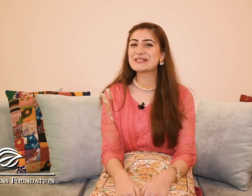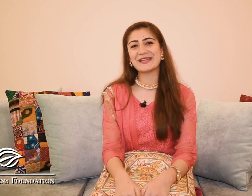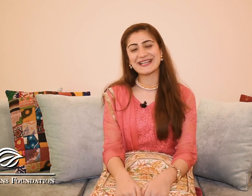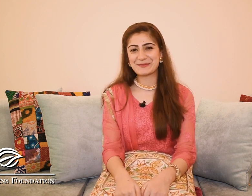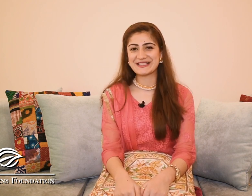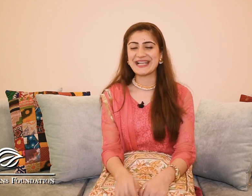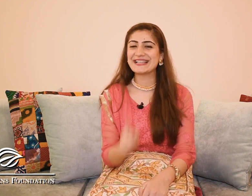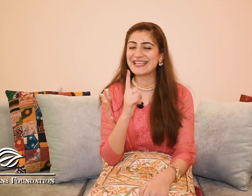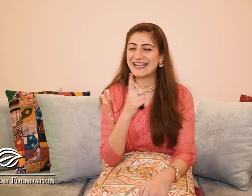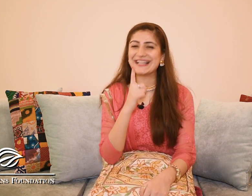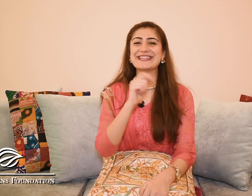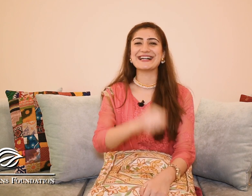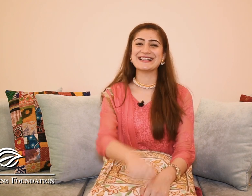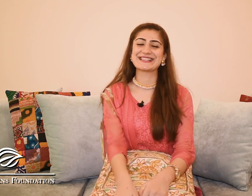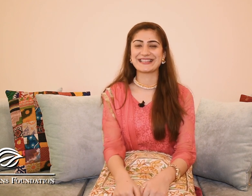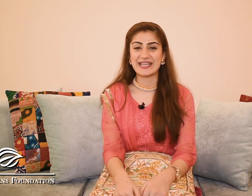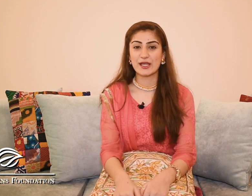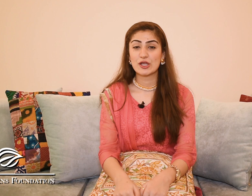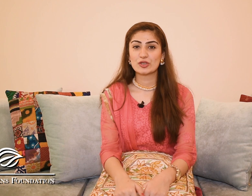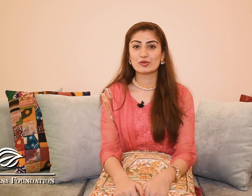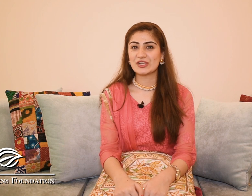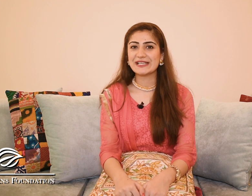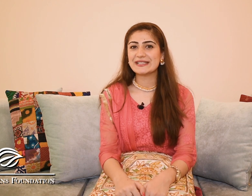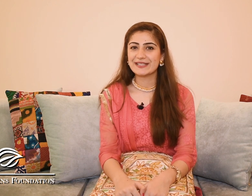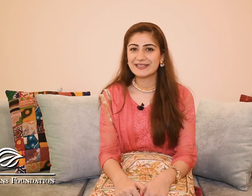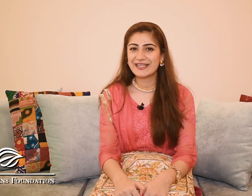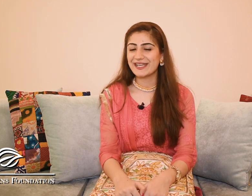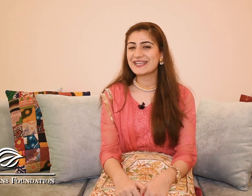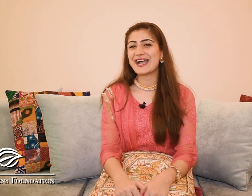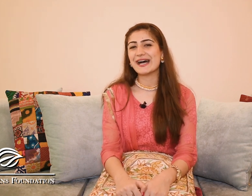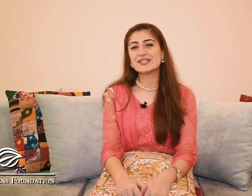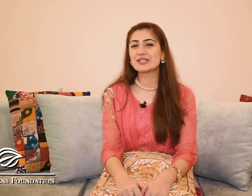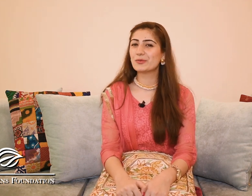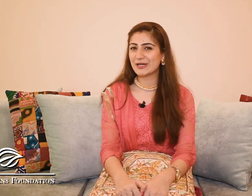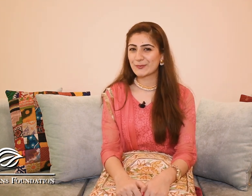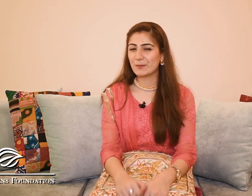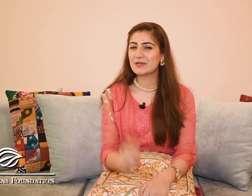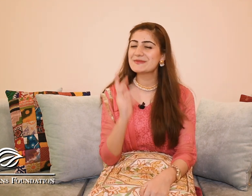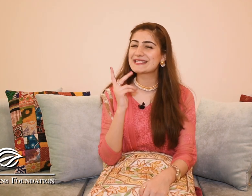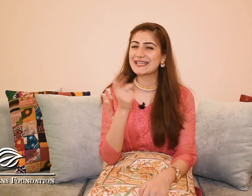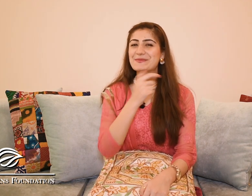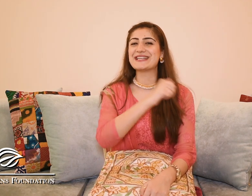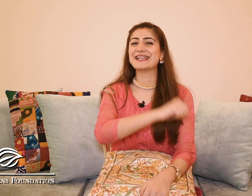हम रोज़मर्रा के मसाइल के हल निकाल सकते हैं. तो चलिए देखते हैं कि आज की वर्ड